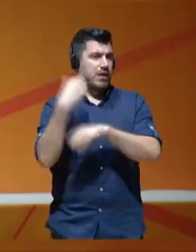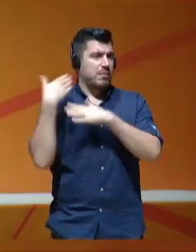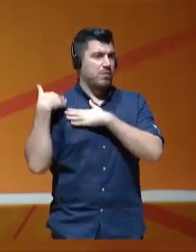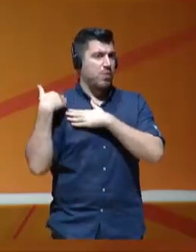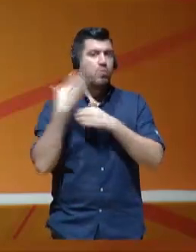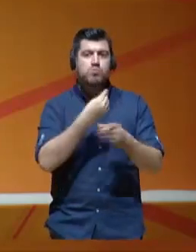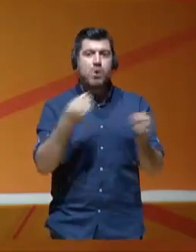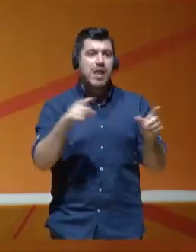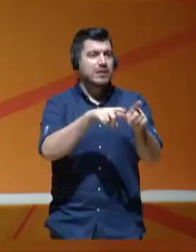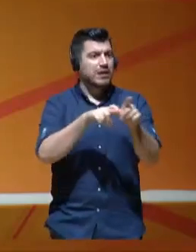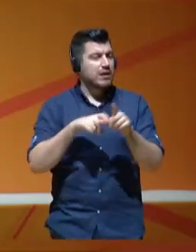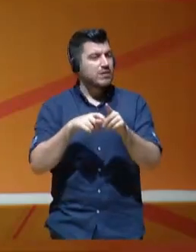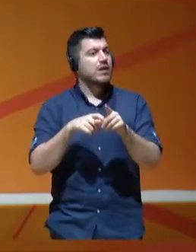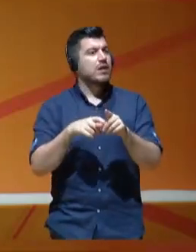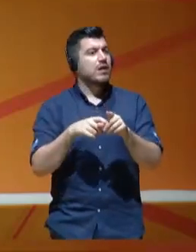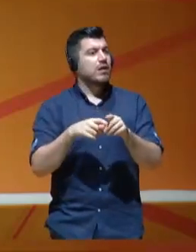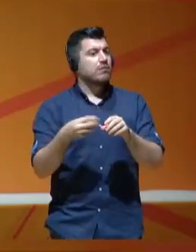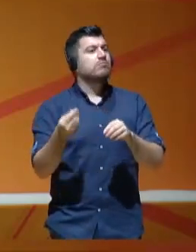οποίες κερδίζουν